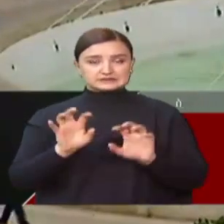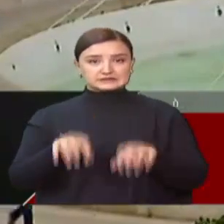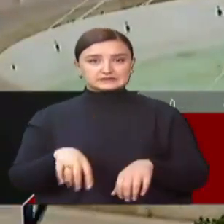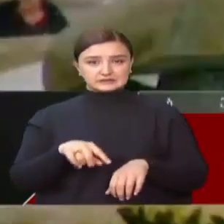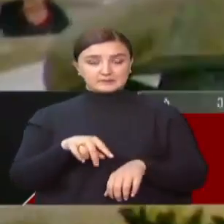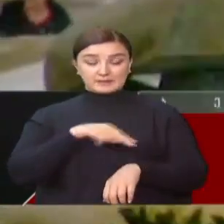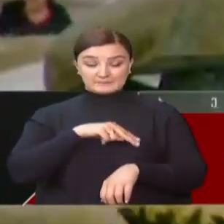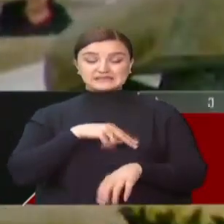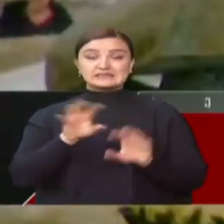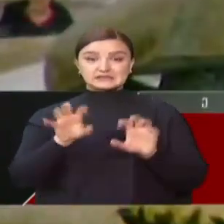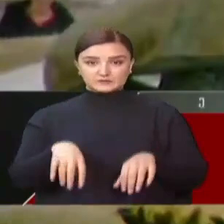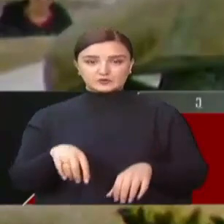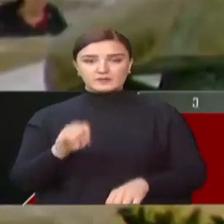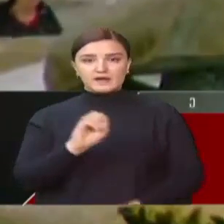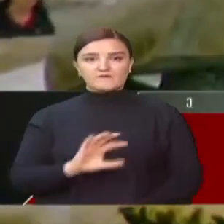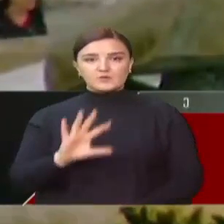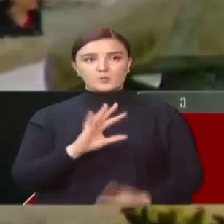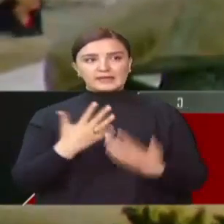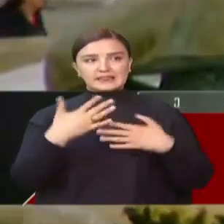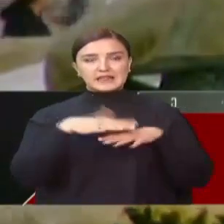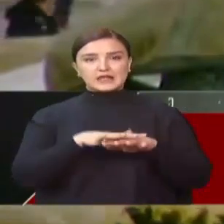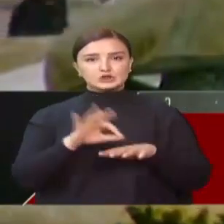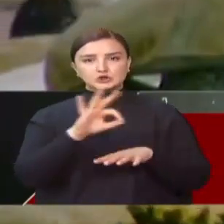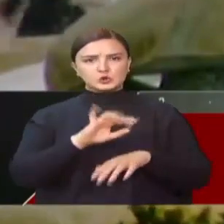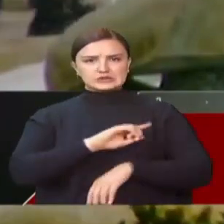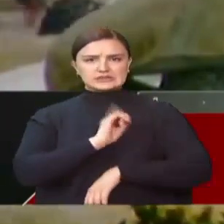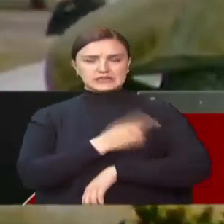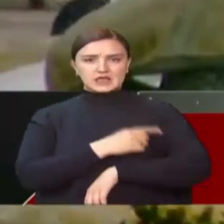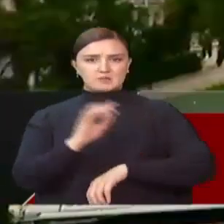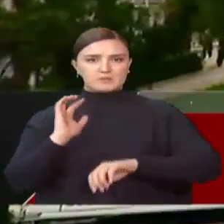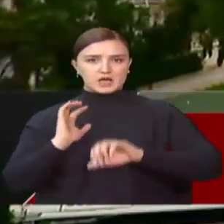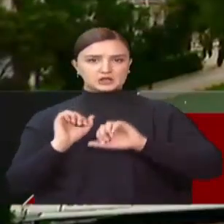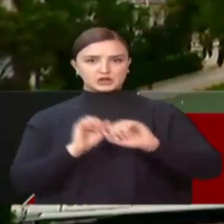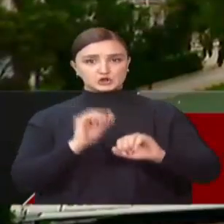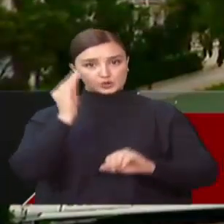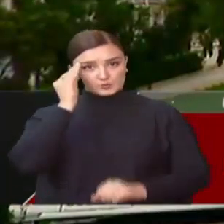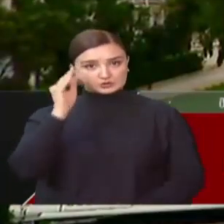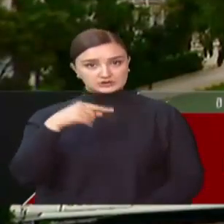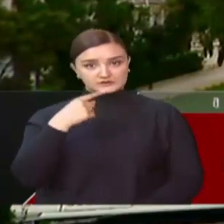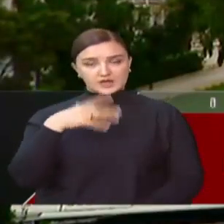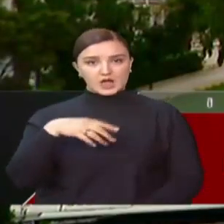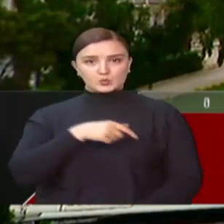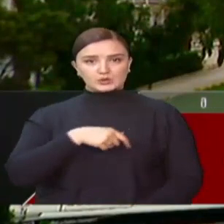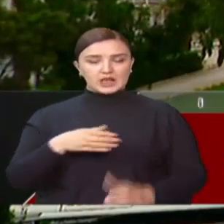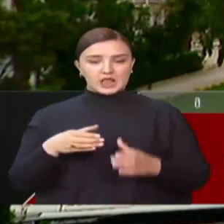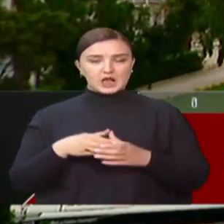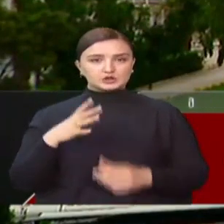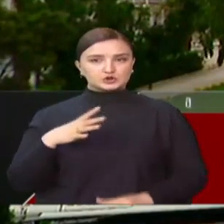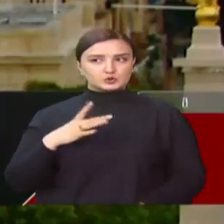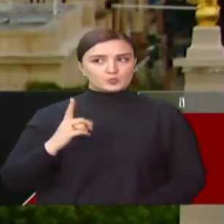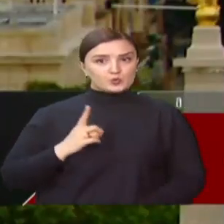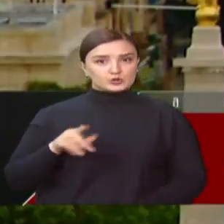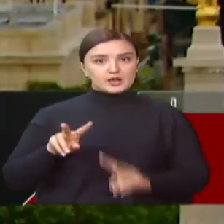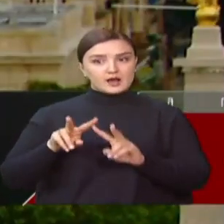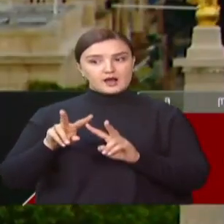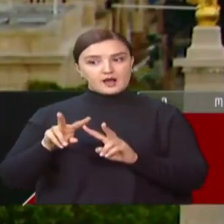საქართველოს ევროინტეგრაციასთან დაკავშირებით დააფიქსირა მყარი და მტკიცე მხარდაჭერი პოზიციები, ქართულ დელეგაციას მოლოდინი აქვს იმის, რომ